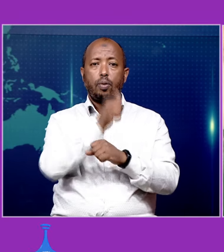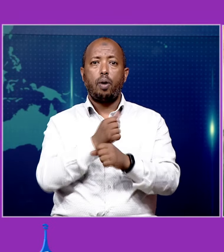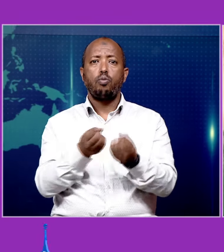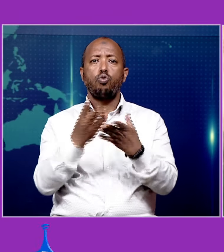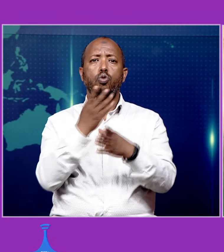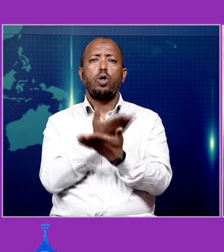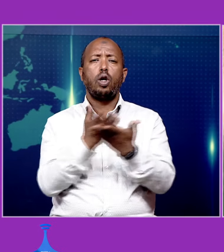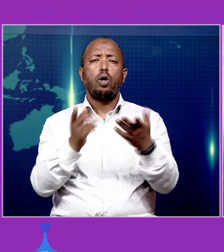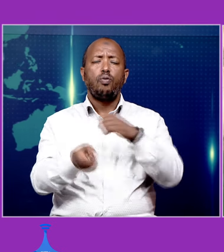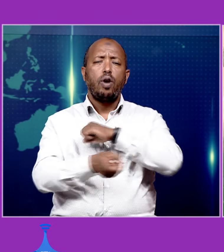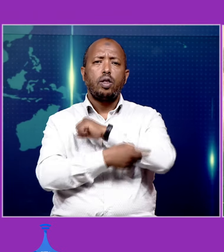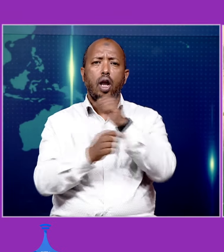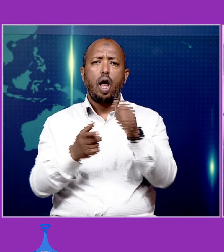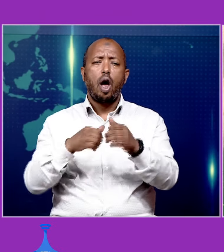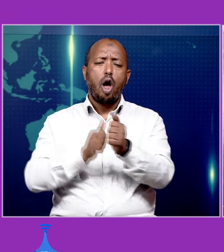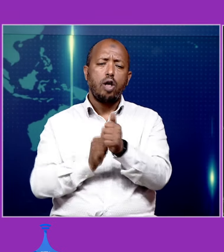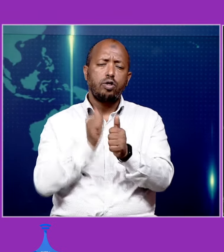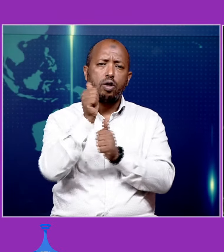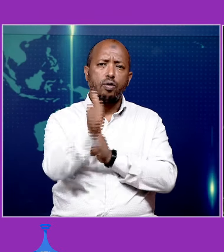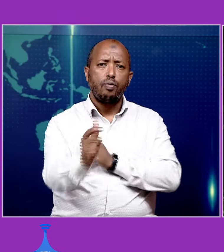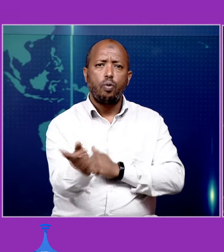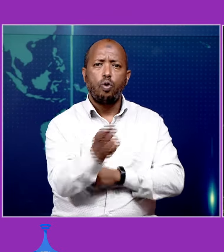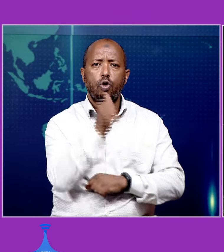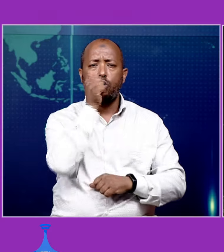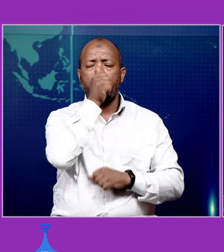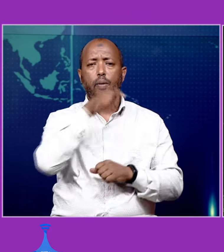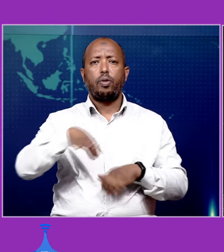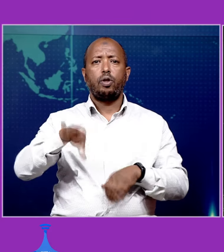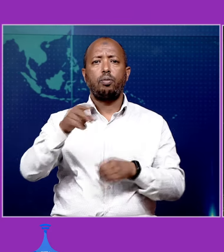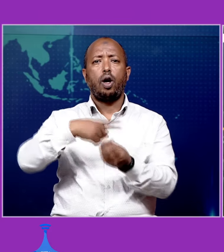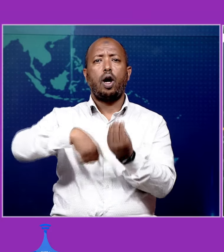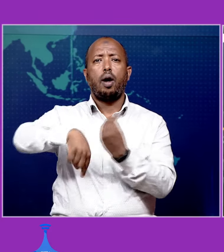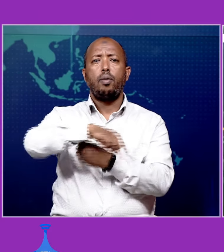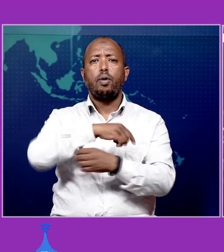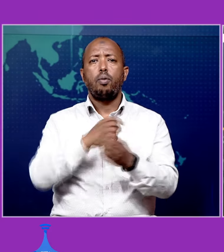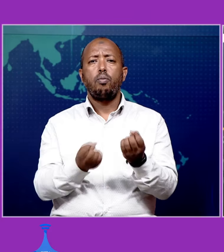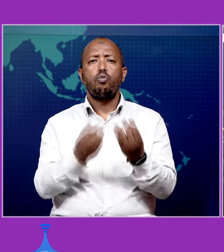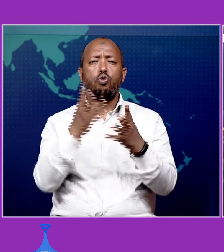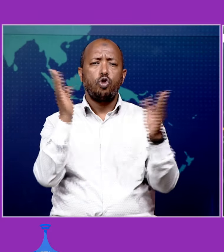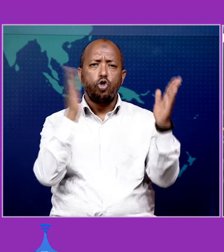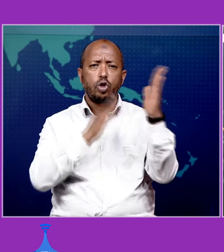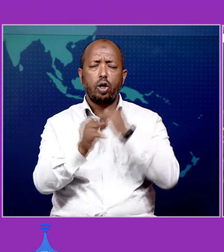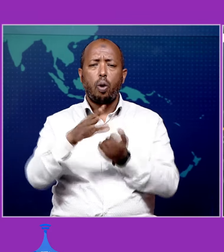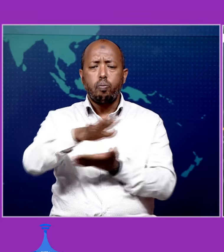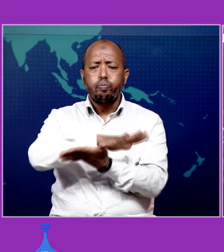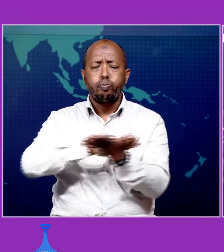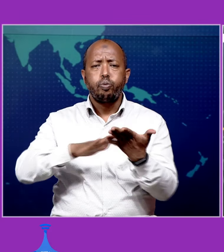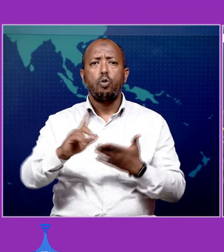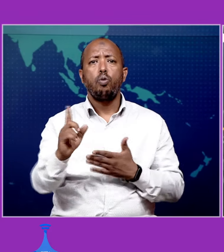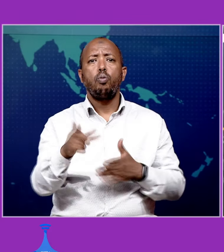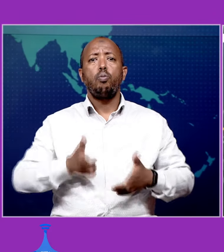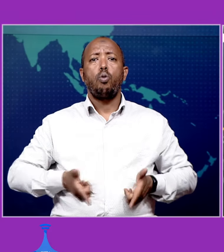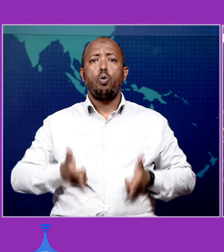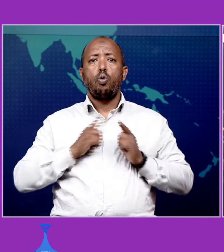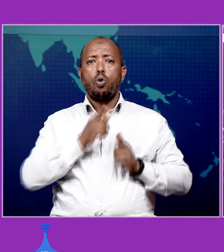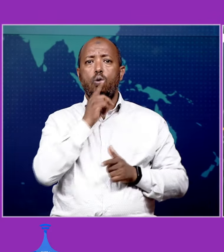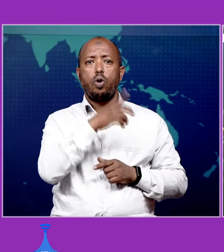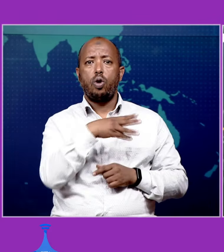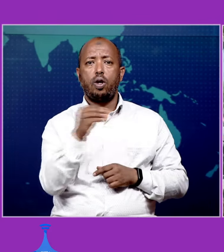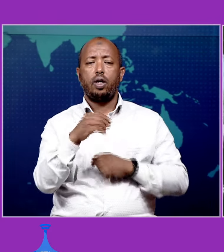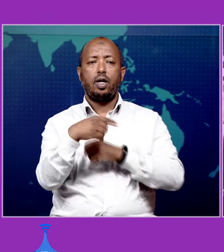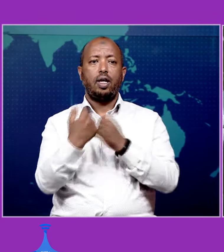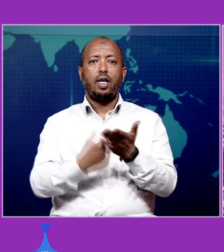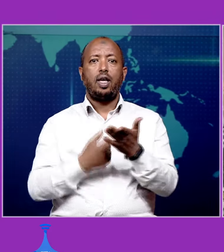መውጣትና መውረዶች እንደነበሩ አንስተው ኢትዮጵያ የምትገኝበት አካባቢ በመከራና ትርምስ ውስጥ ያለ ቢሆንም የቀጠናው ትልቅ